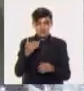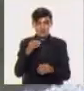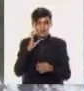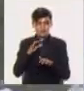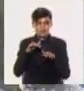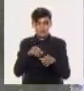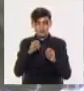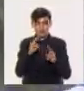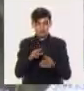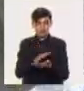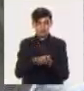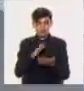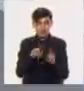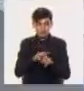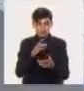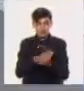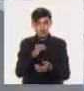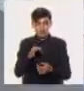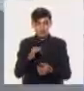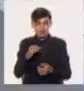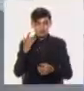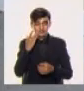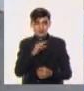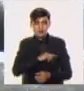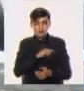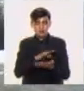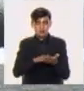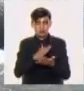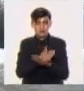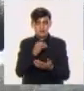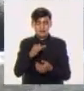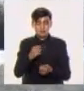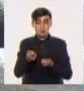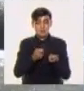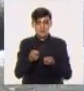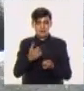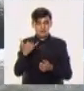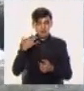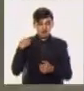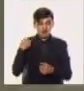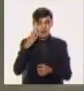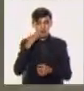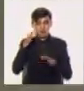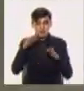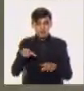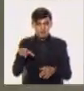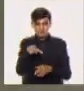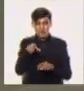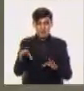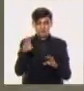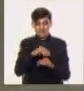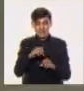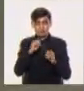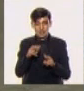келтірді. Қаладағы өзен арналарын бекіту жұмыстары да үздіксіз жүріп жатыр екен. Басқарма басшысы Алматыны кесіп өтетін барлық өзендер мен